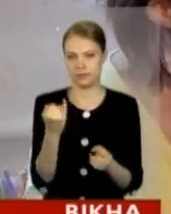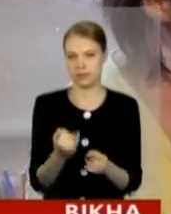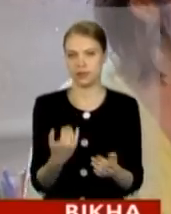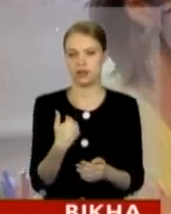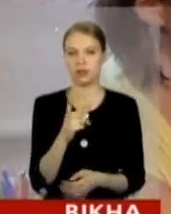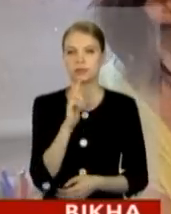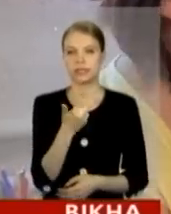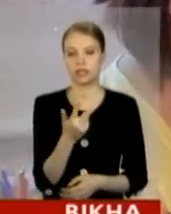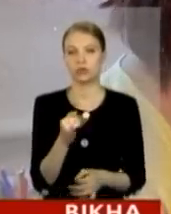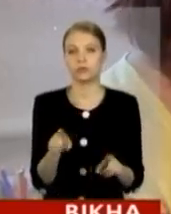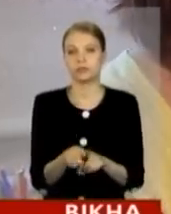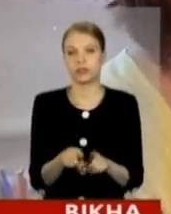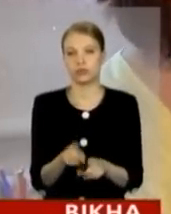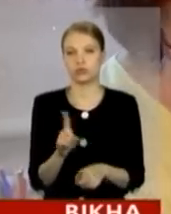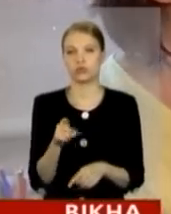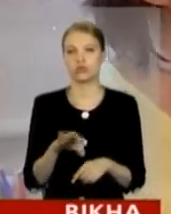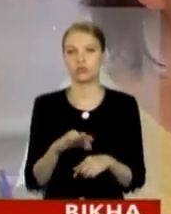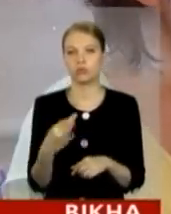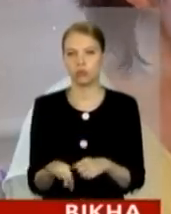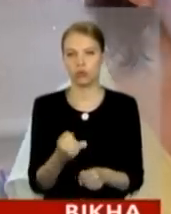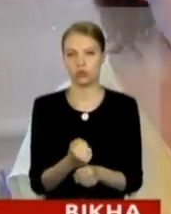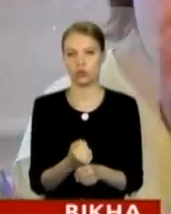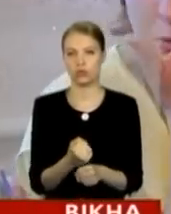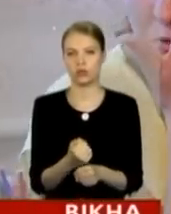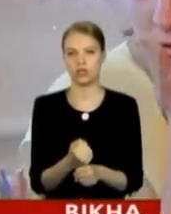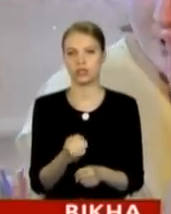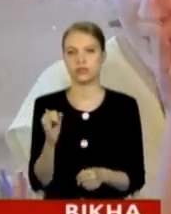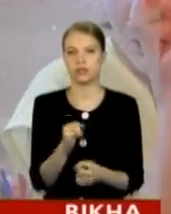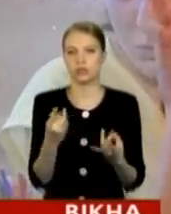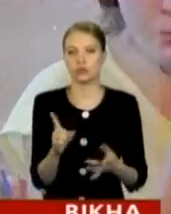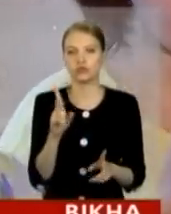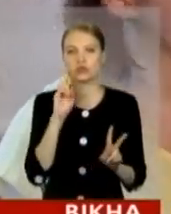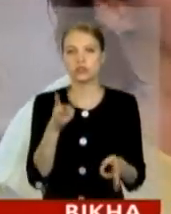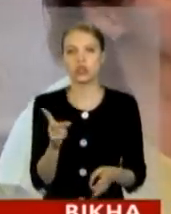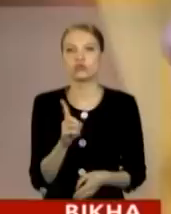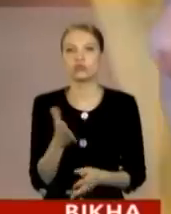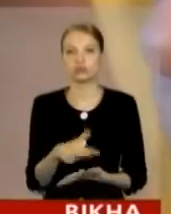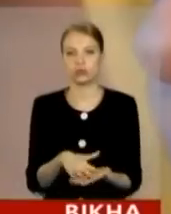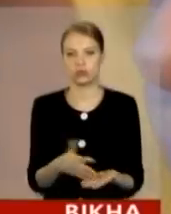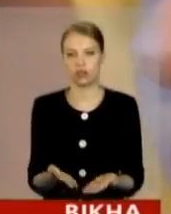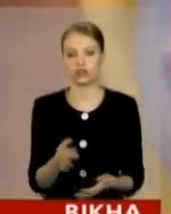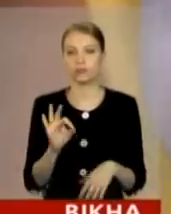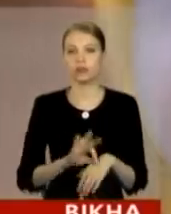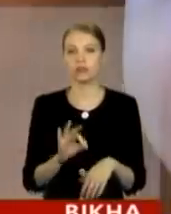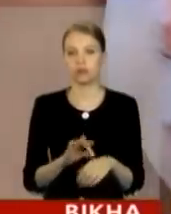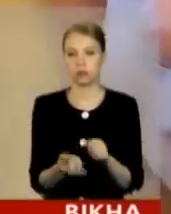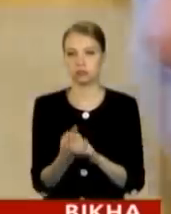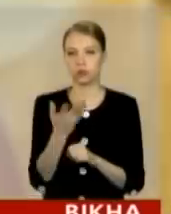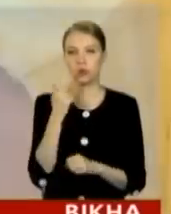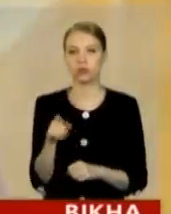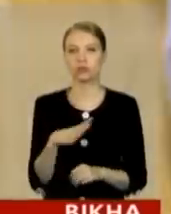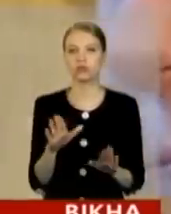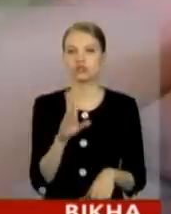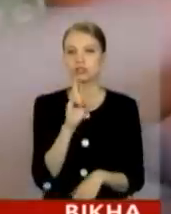плані. Ну, і все одно, що йому больно роблять. І просто ще не знаєш, що буде далі. Хвороба прийшла, коли Тимурові було